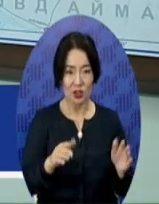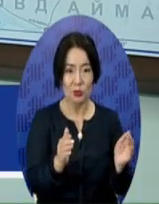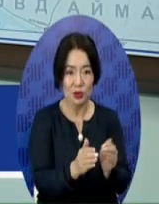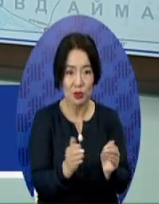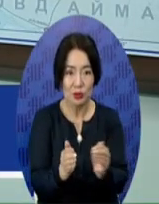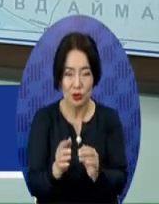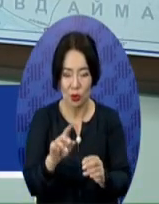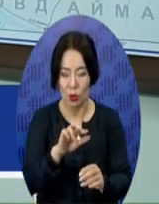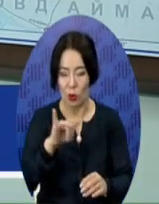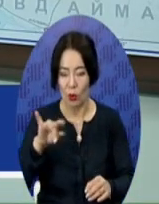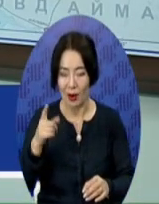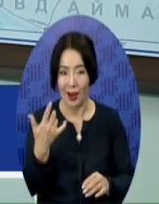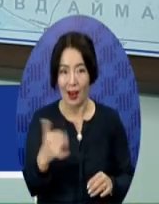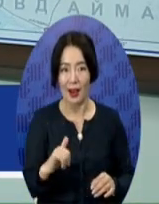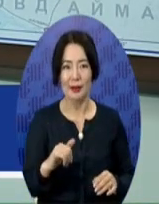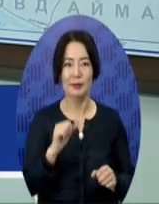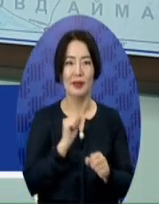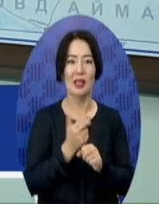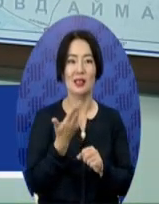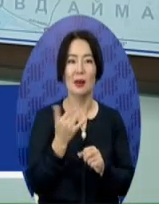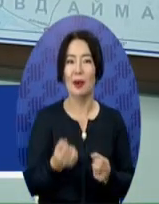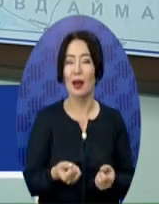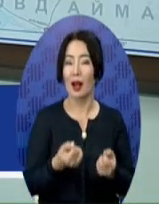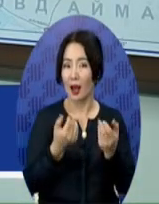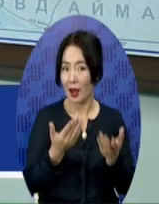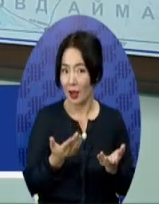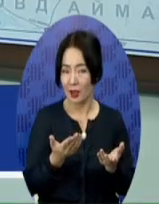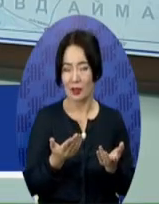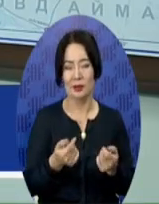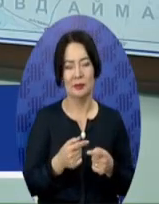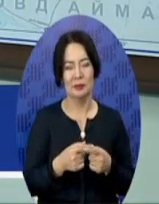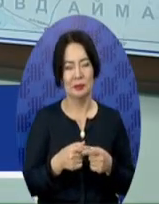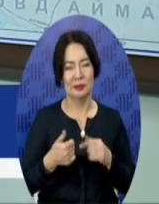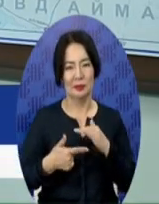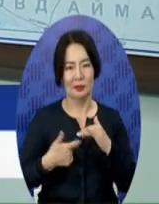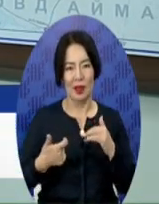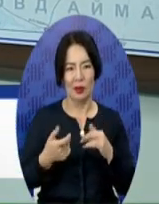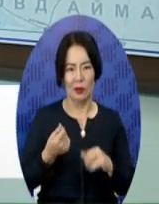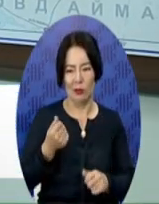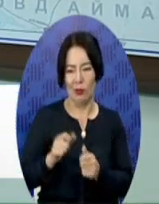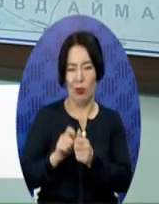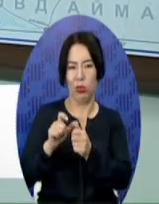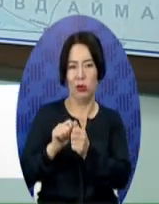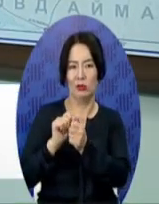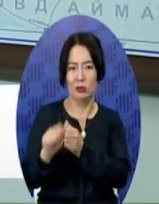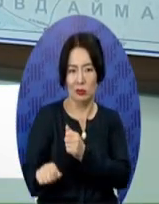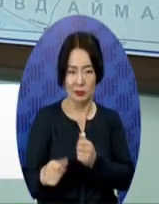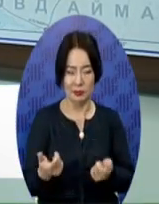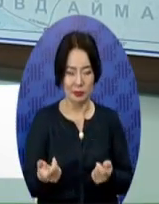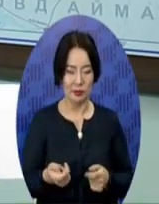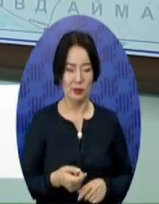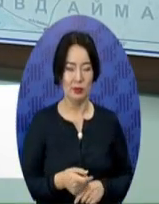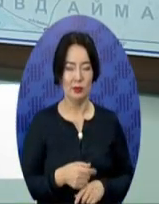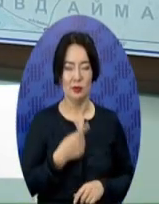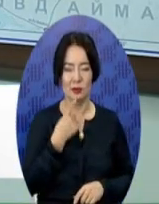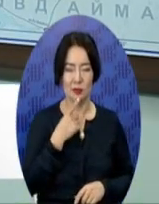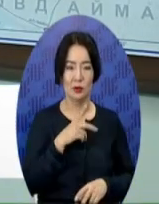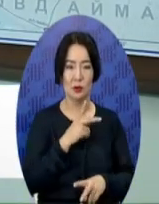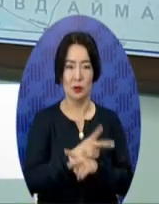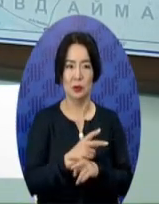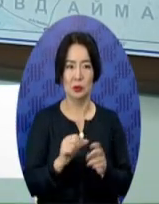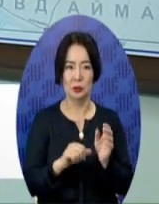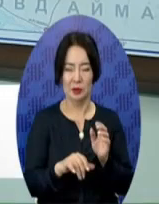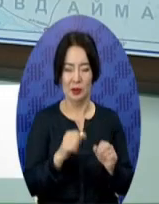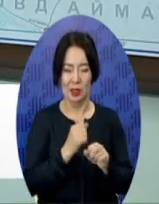болгодог эдийн засаг хүндрэлтэй учраас татвар их төлдөг гэж яриад чинь хууль бус үйл ажиллагааг одоо юу гэдэг